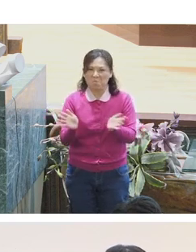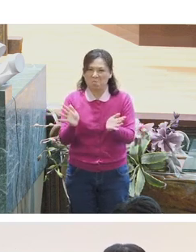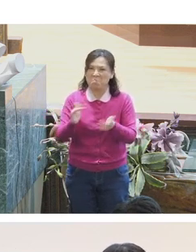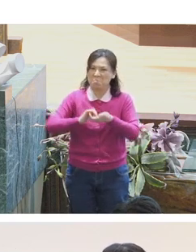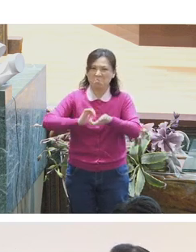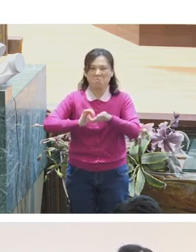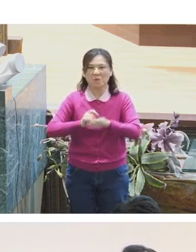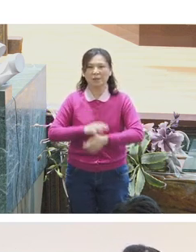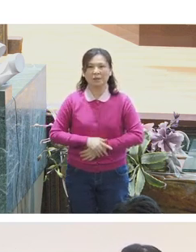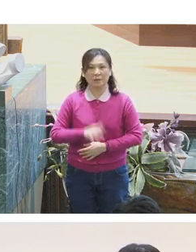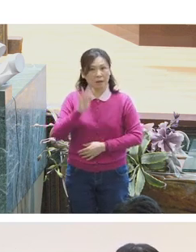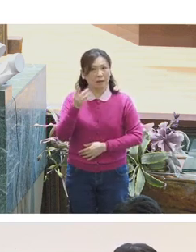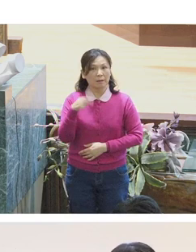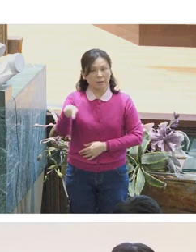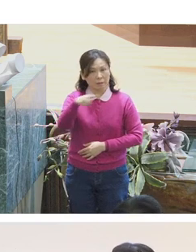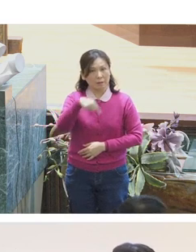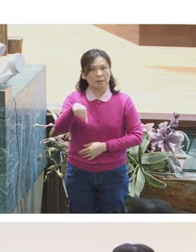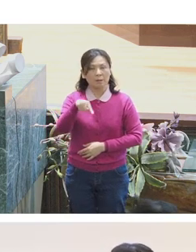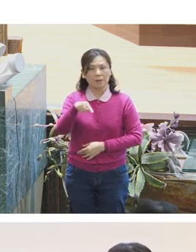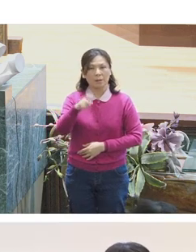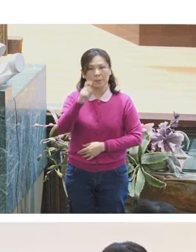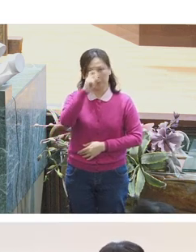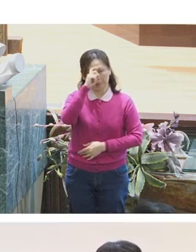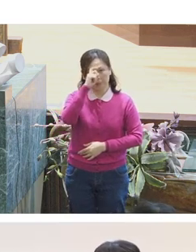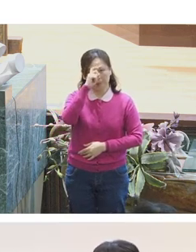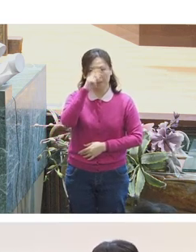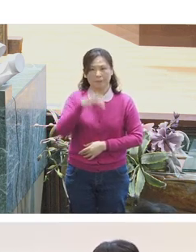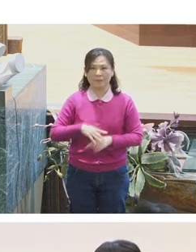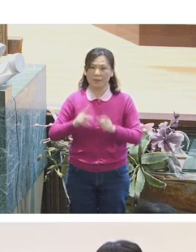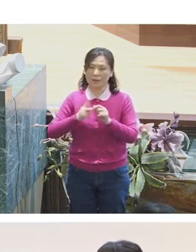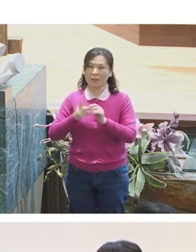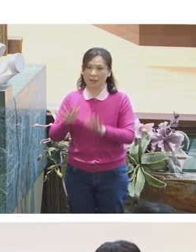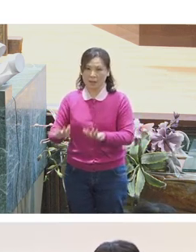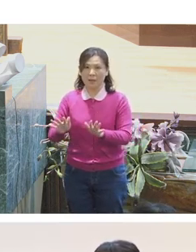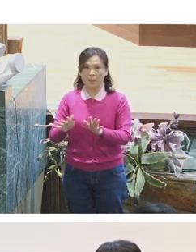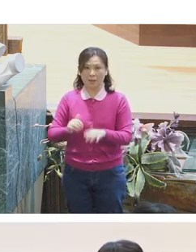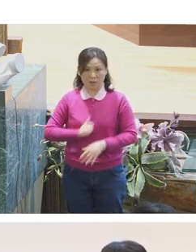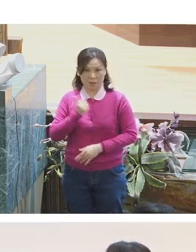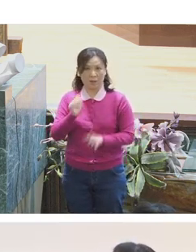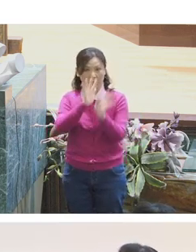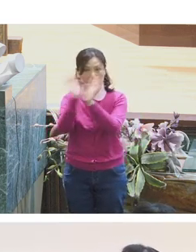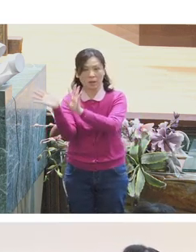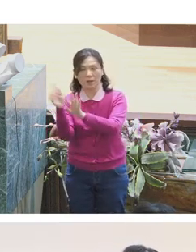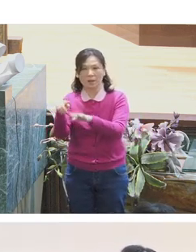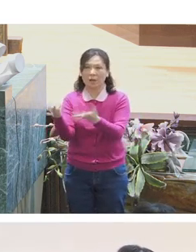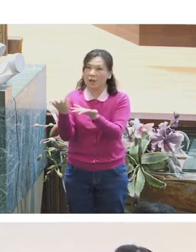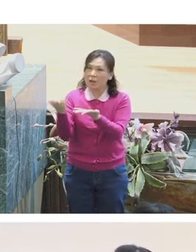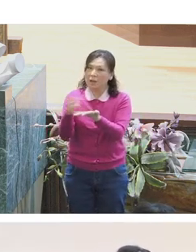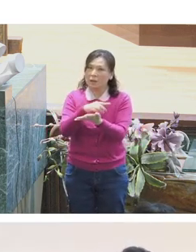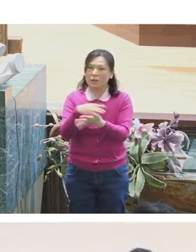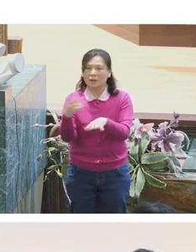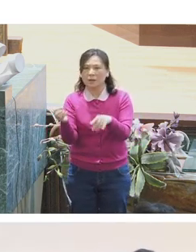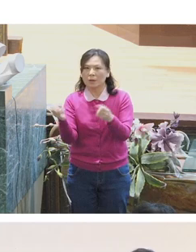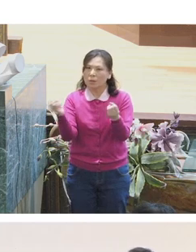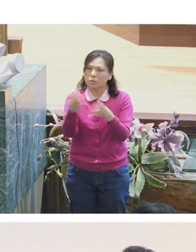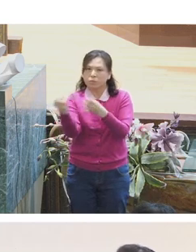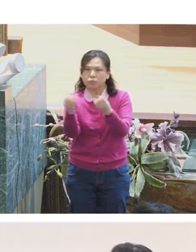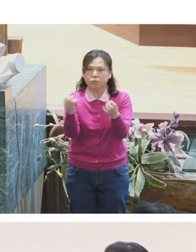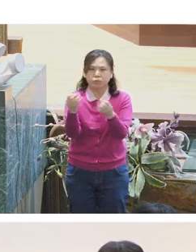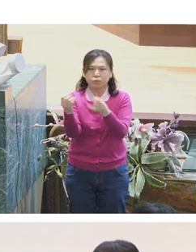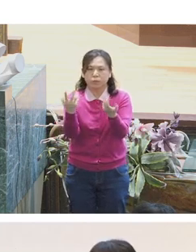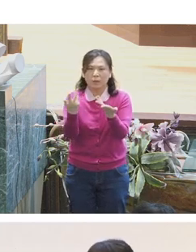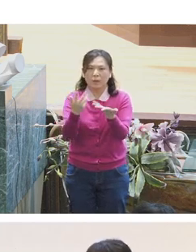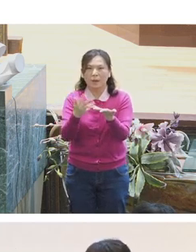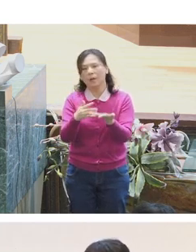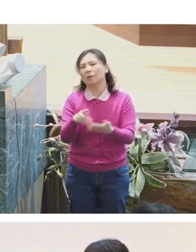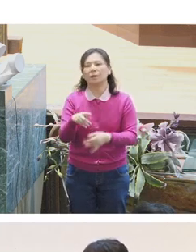些人想要去跟一些现实的议题哈去做一些反应的时候，那这个时候他们可